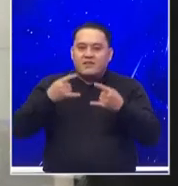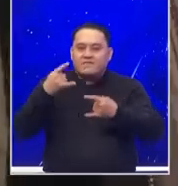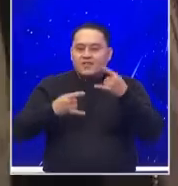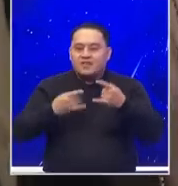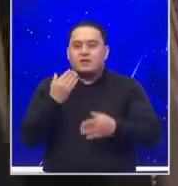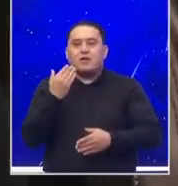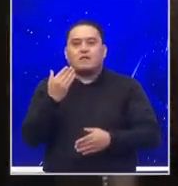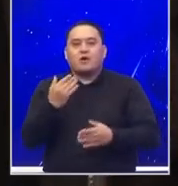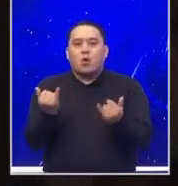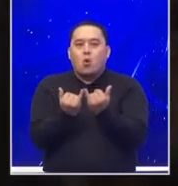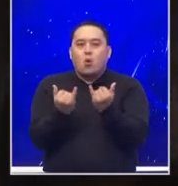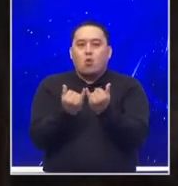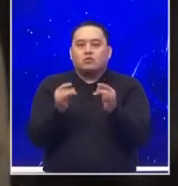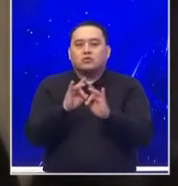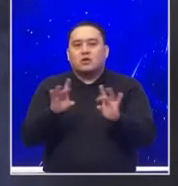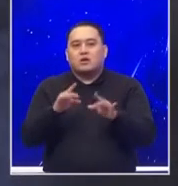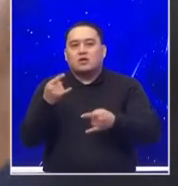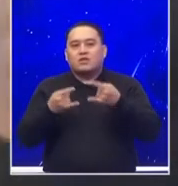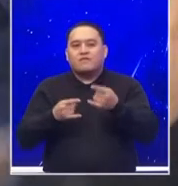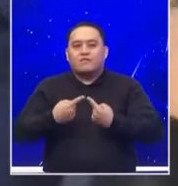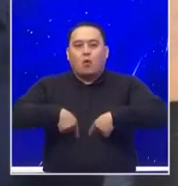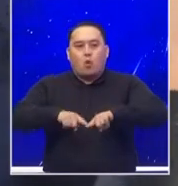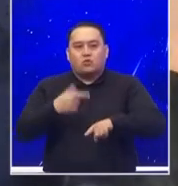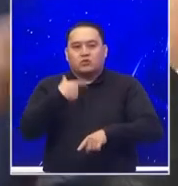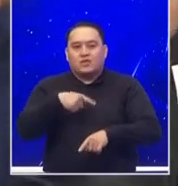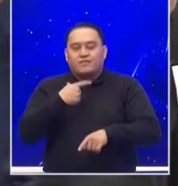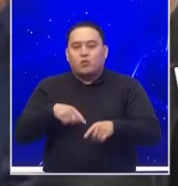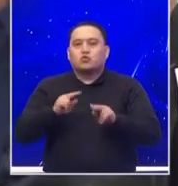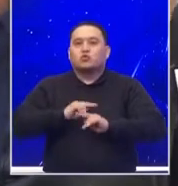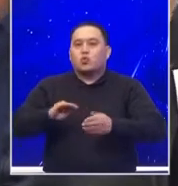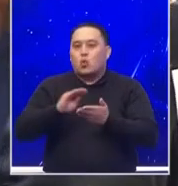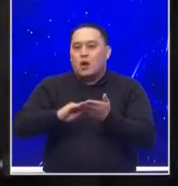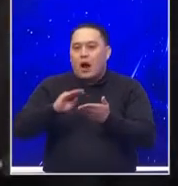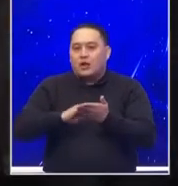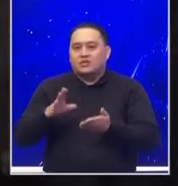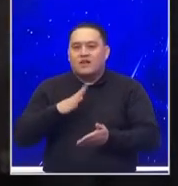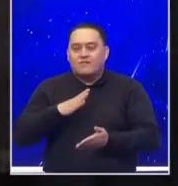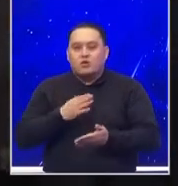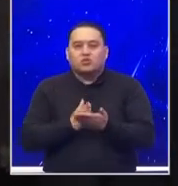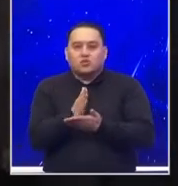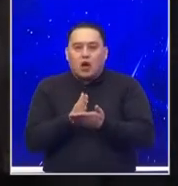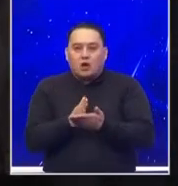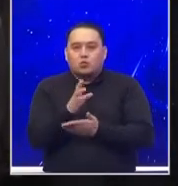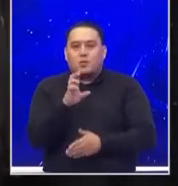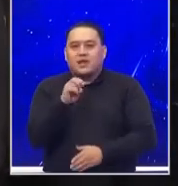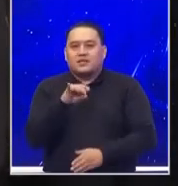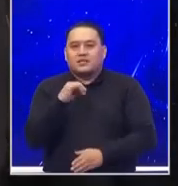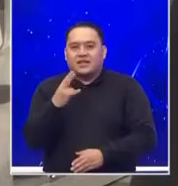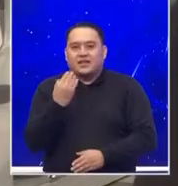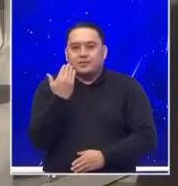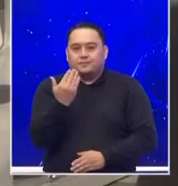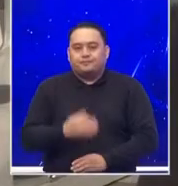жетысу гости отметили что областной tvs формировала собственную школу журналистики и в этом неоспоримое заслуга и бесенок уран бека